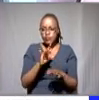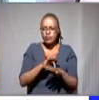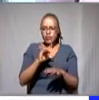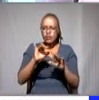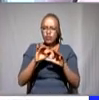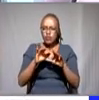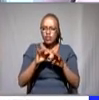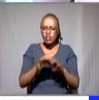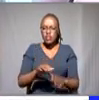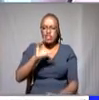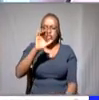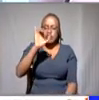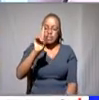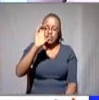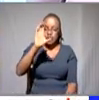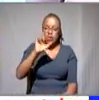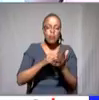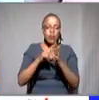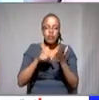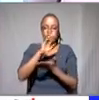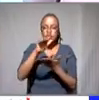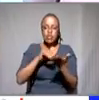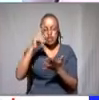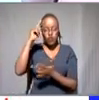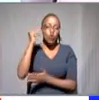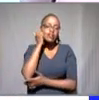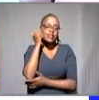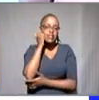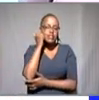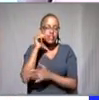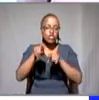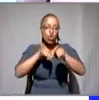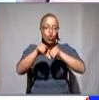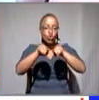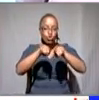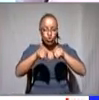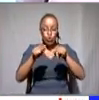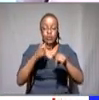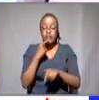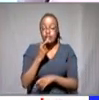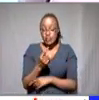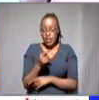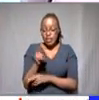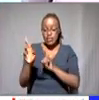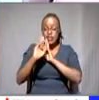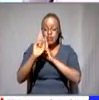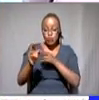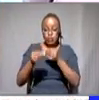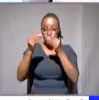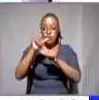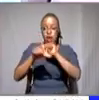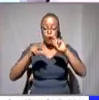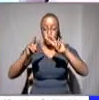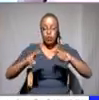niruo CDC ni Center for Disease Control ni umaheanite riporti iguru rigie uthuthuria